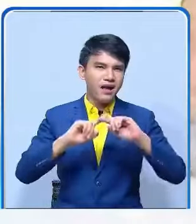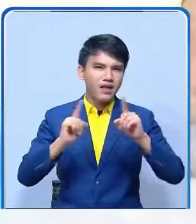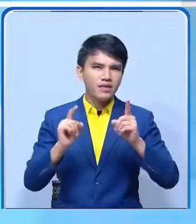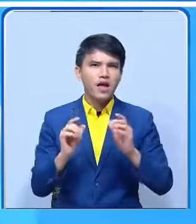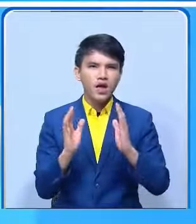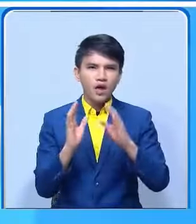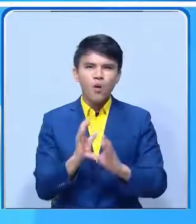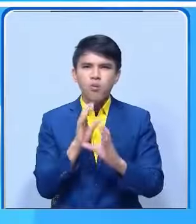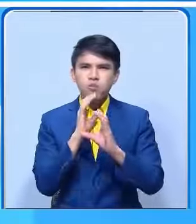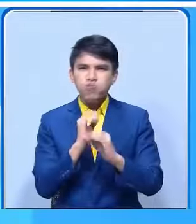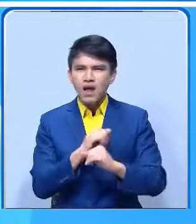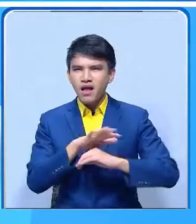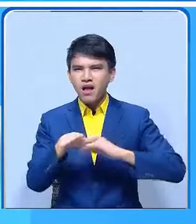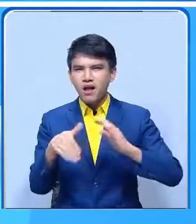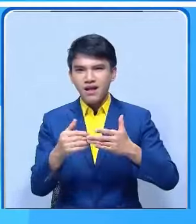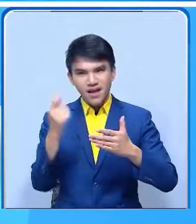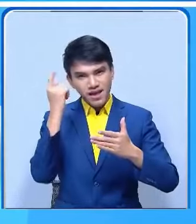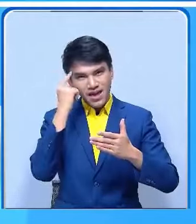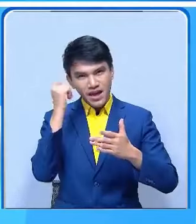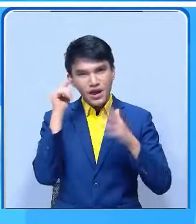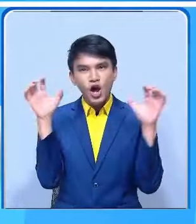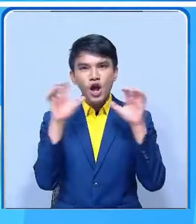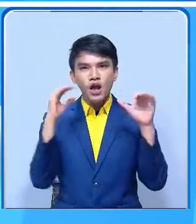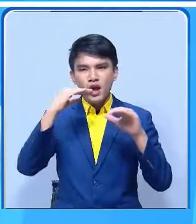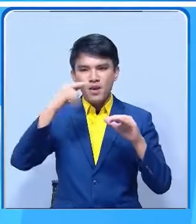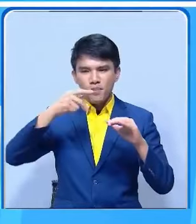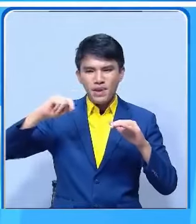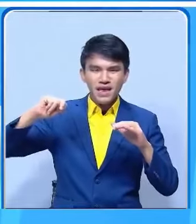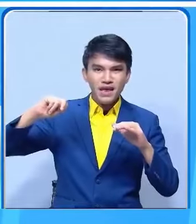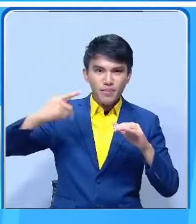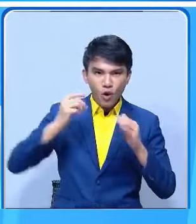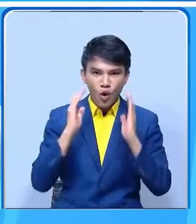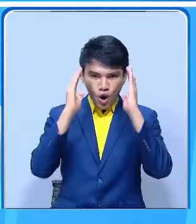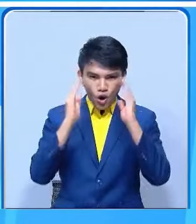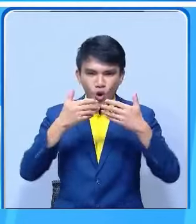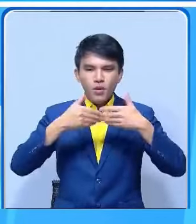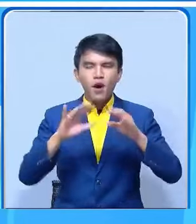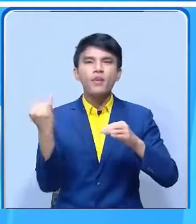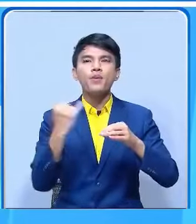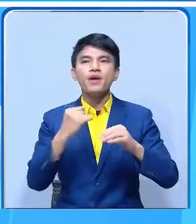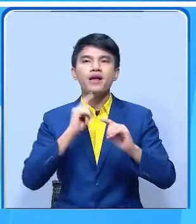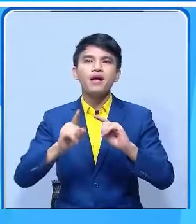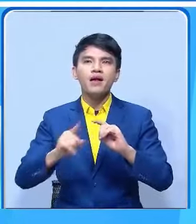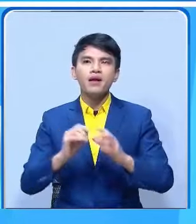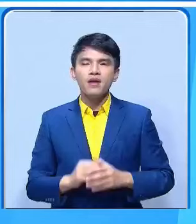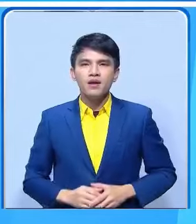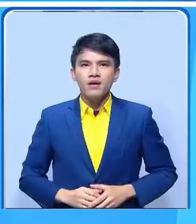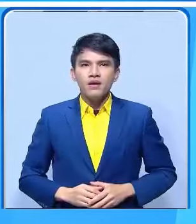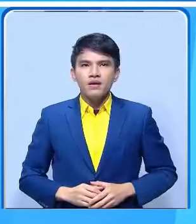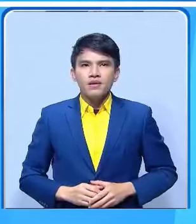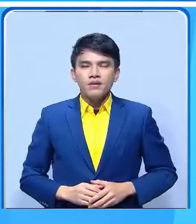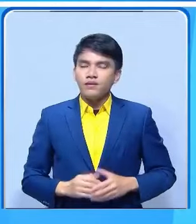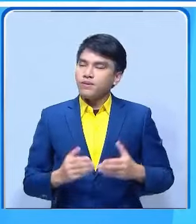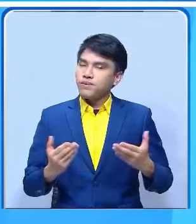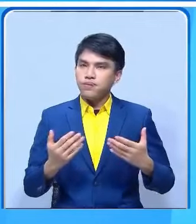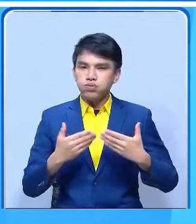ผู้แก่หลายต่อหลายคนน่ะบอกว่านี่มันผีโพงผีโพงที่คนเล่นแล้วปล่อยของออกมา เป็นคนเล่นของปล่อยออกมา ว่าอย่